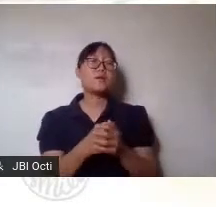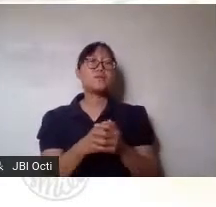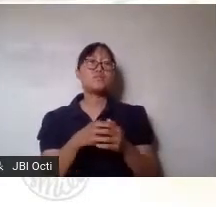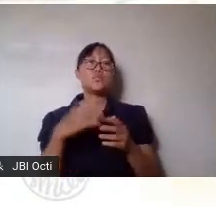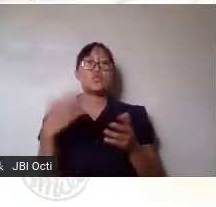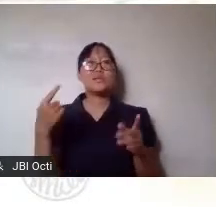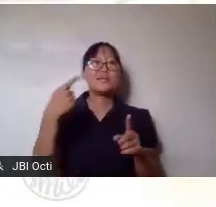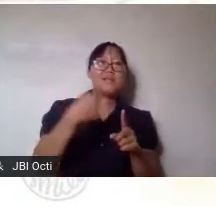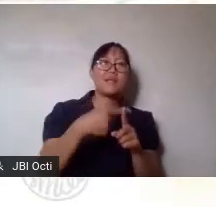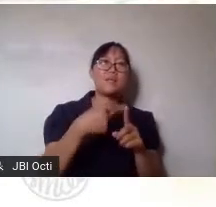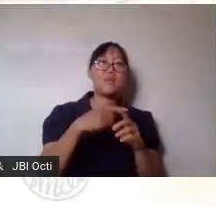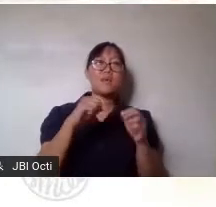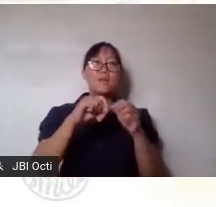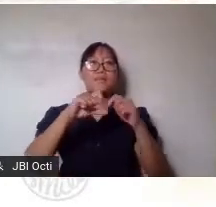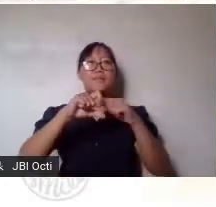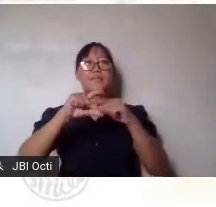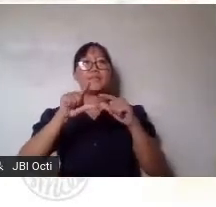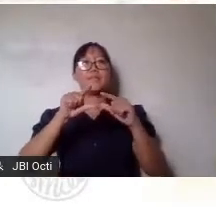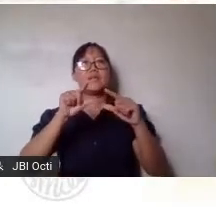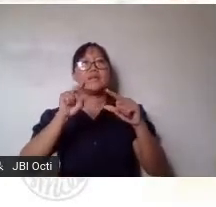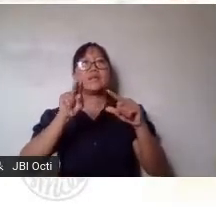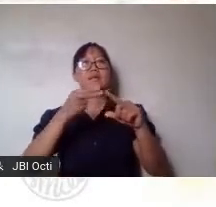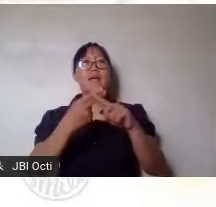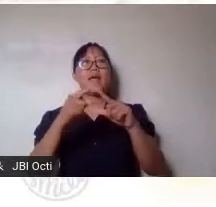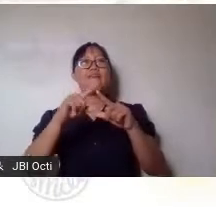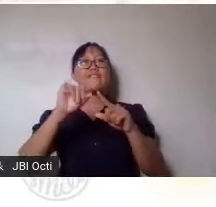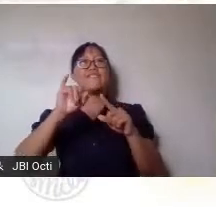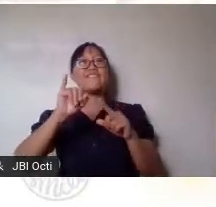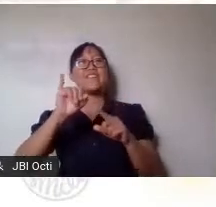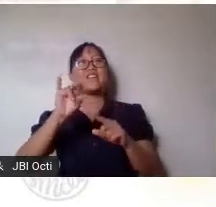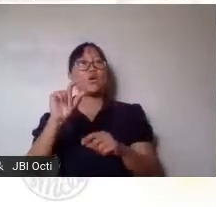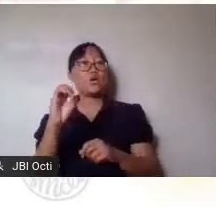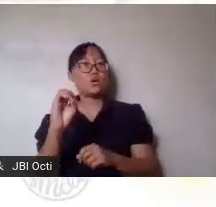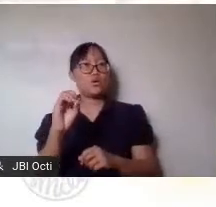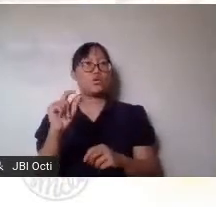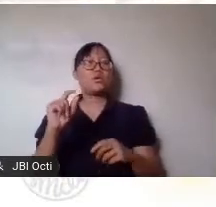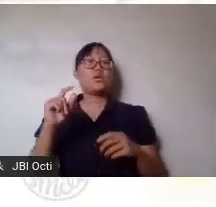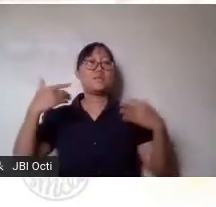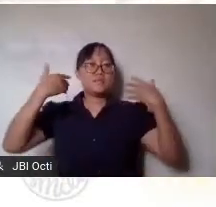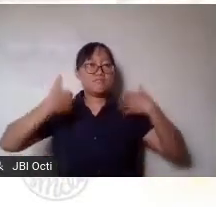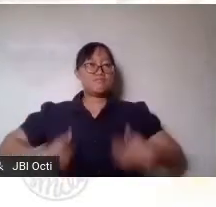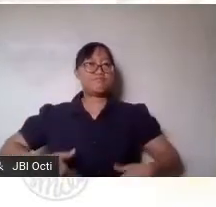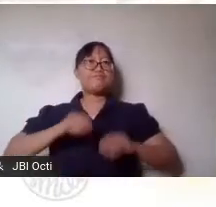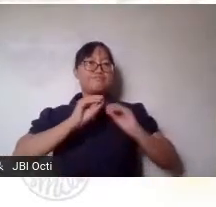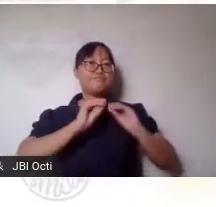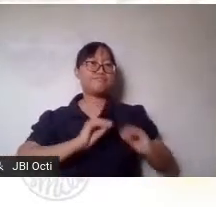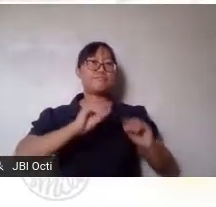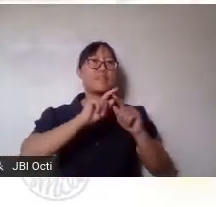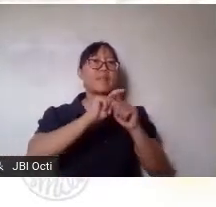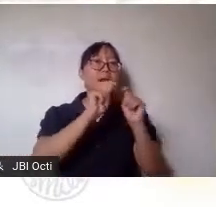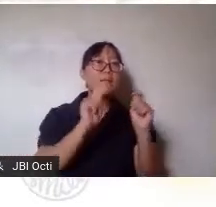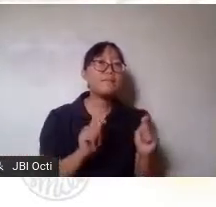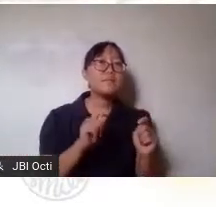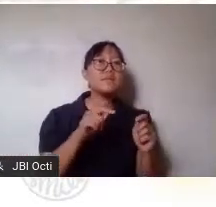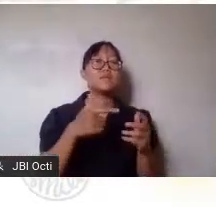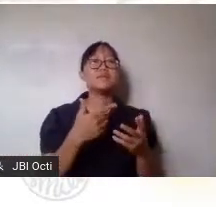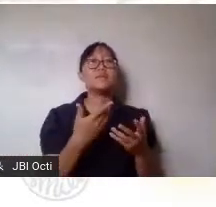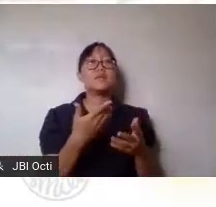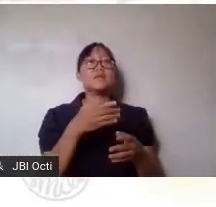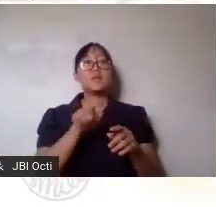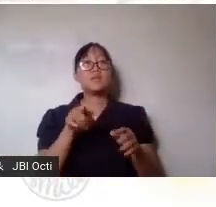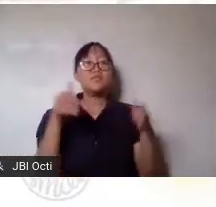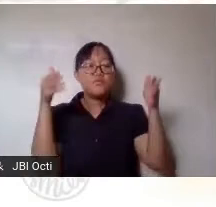kemudian sensori integrasi. Tetapi yang paling utama sebetulnya pemberian terapinya adalah terapi perilaku. Ya, slide